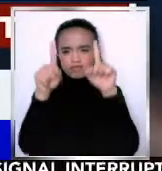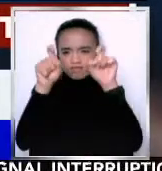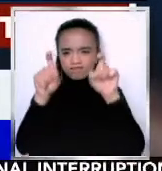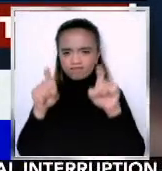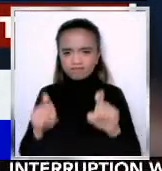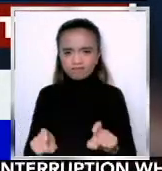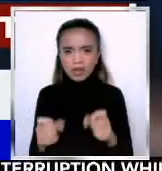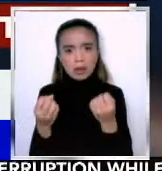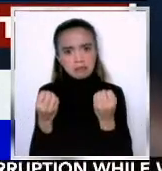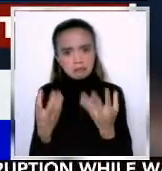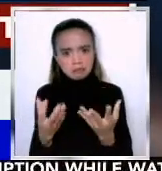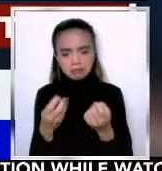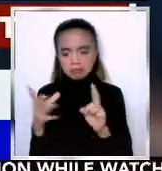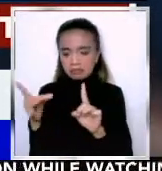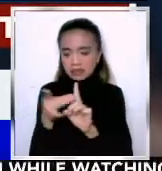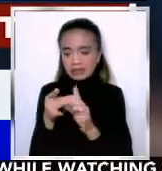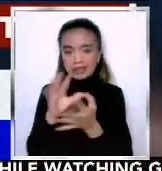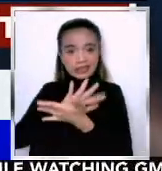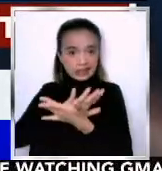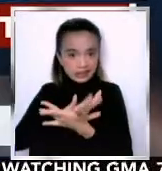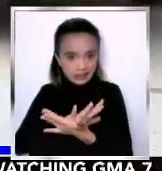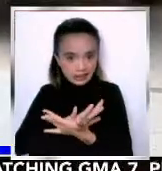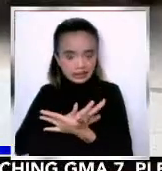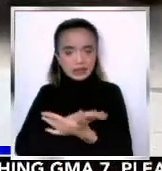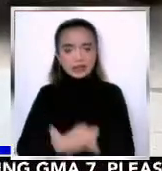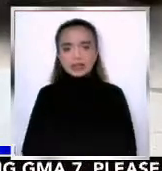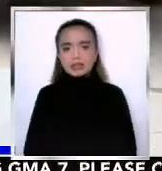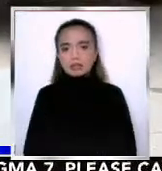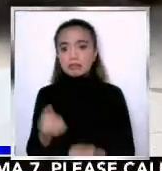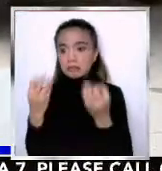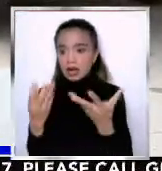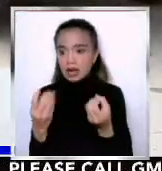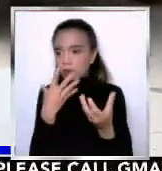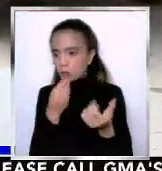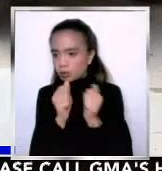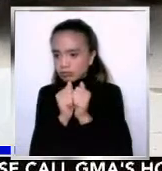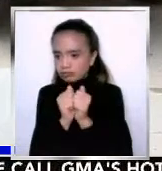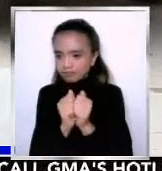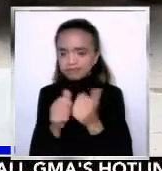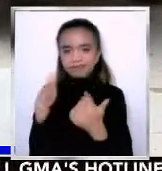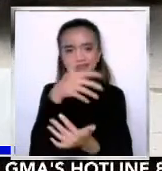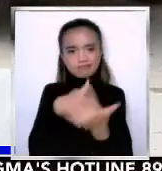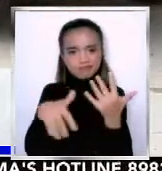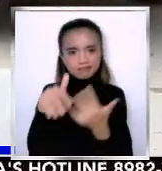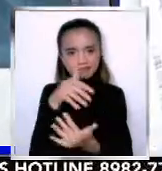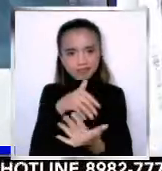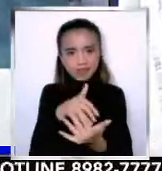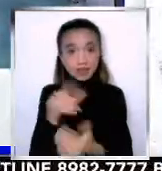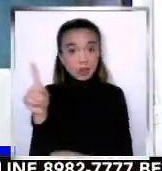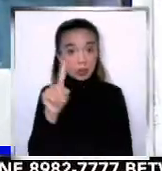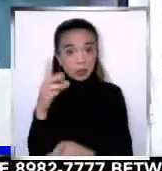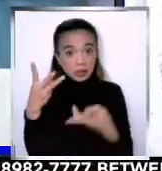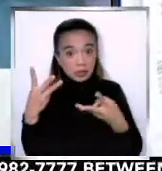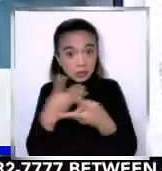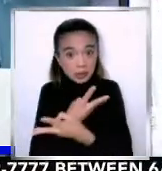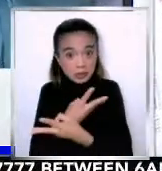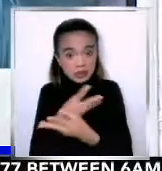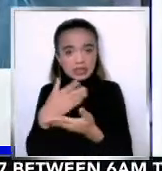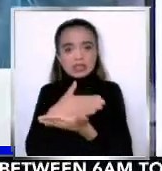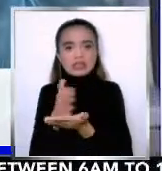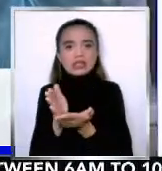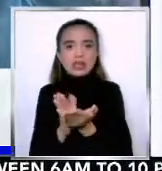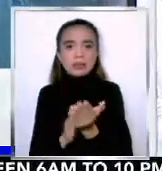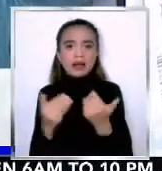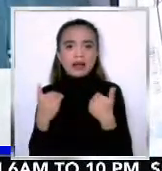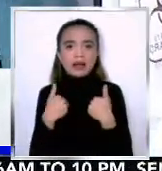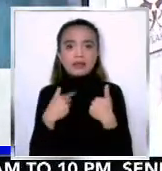nagpo-positibo at marami pong nagiging close contact. Ang masaklap pa umano, ilan sa kanila nakakatanggap raw